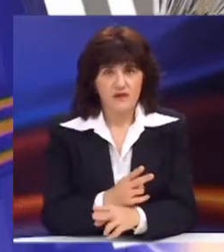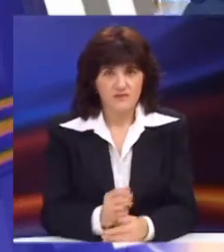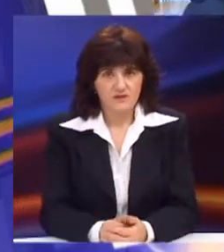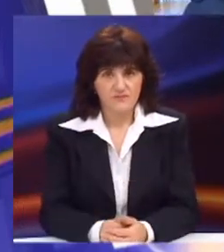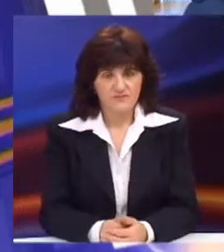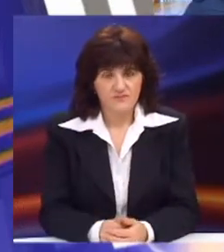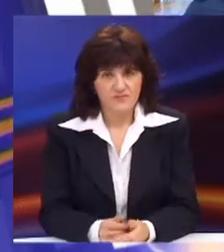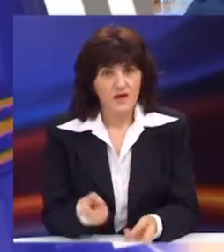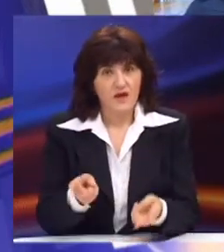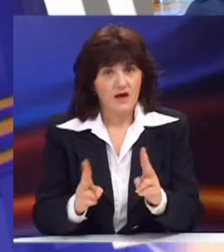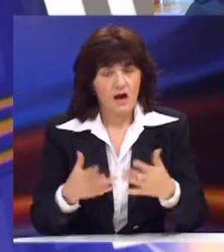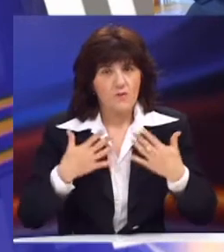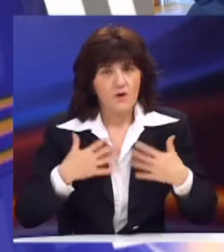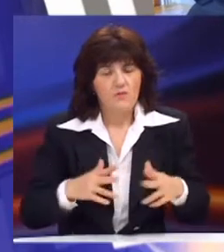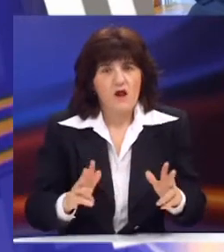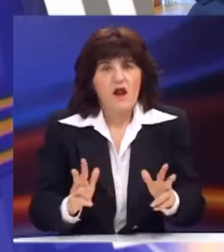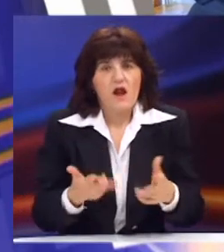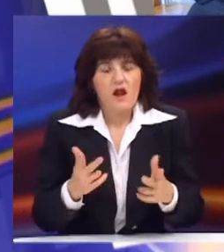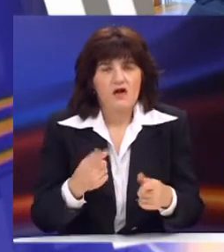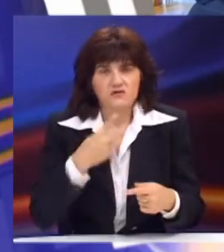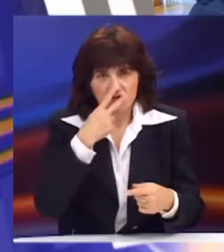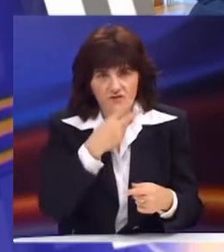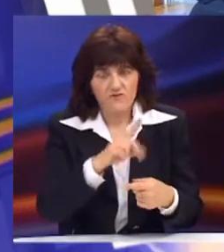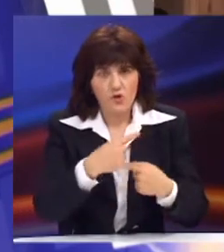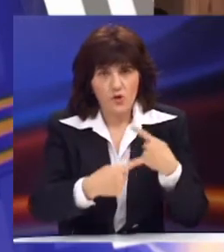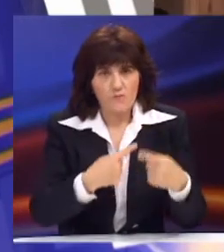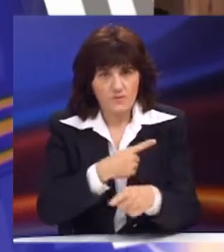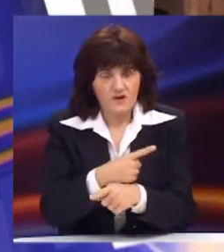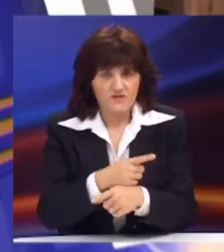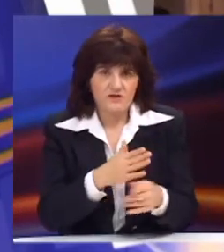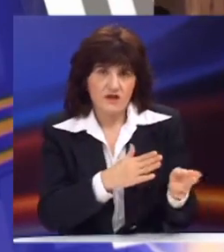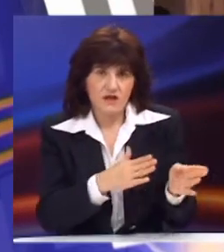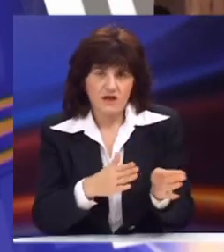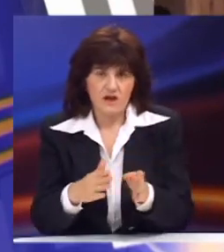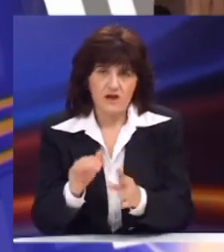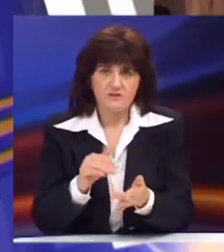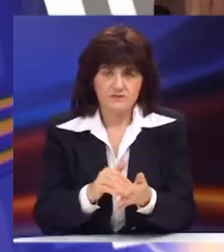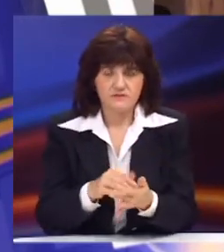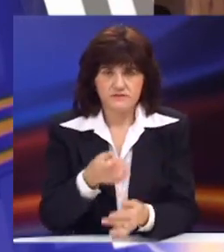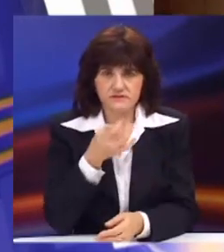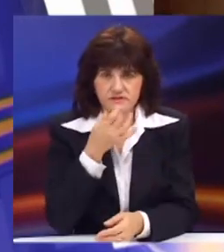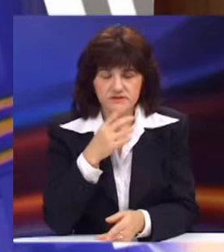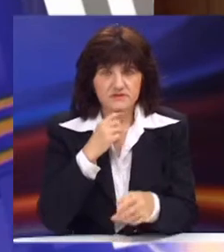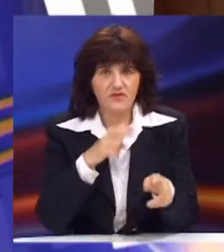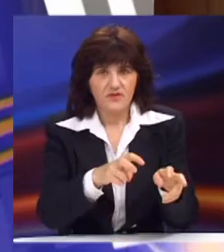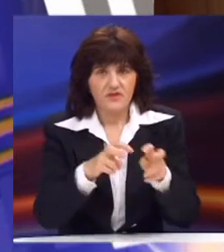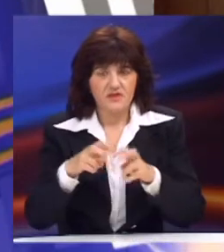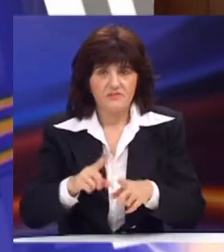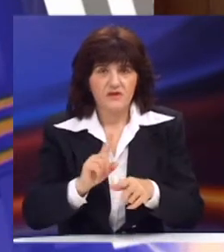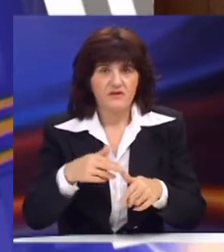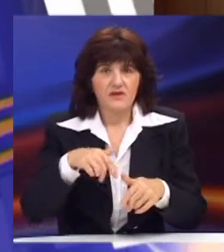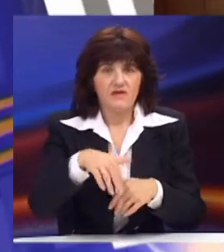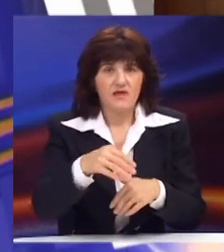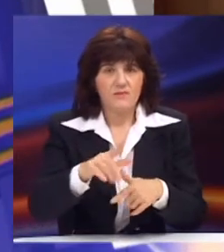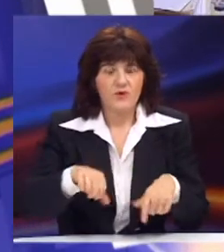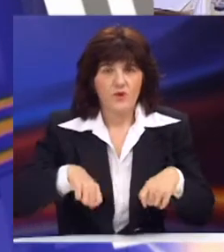organizam adaptira. Kako bi se organizam što lakše prilagodio promjeni vremena, lekari savjetuju redovno uzimanje propisane terapije i